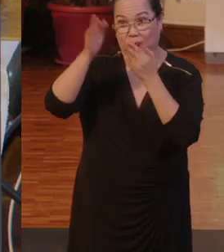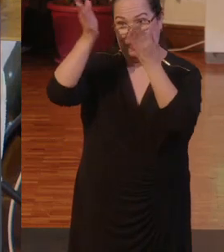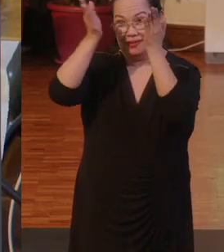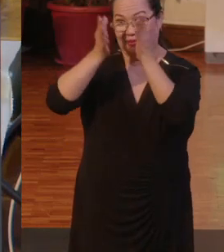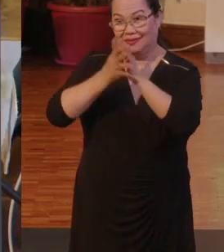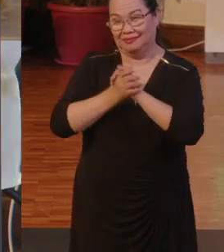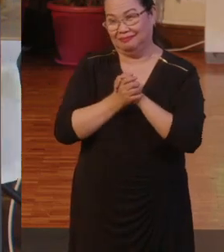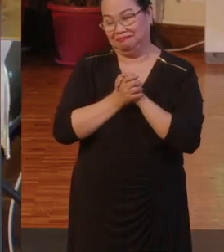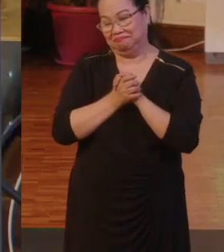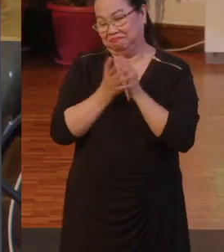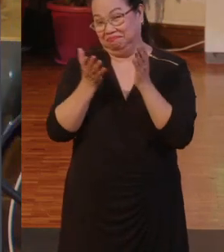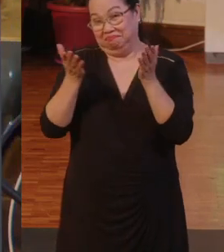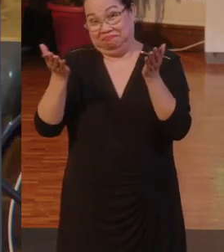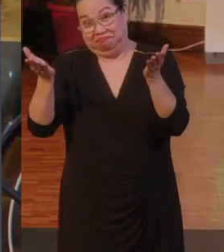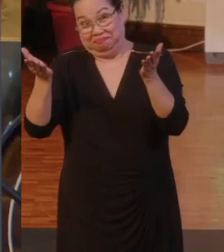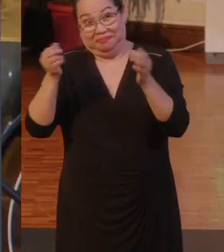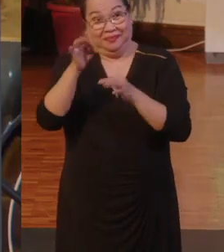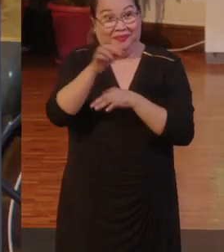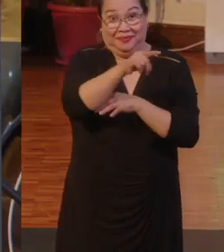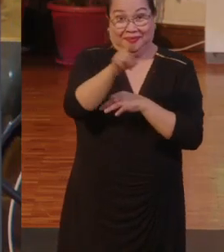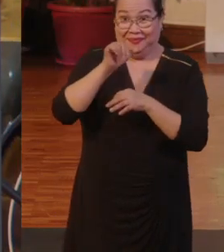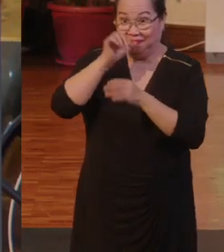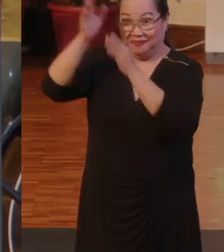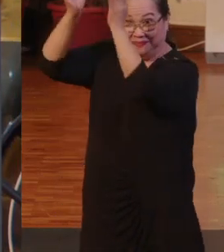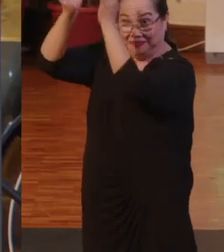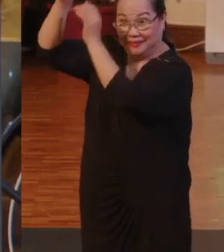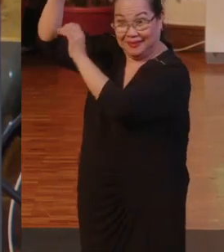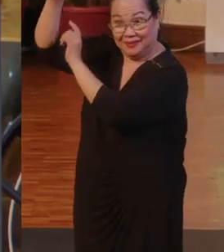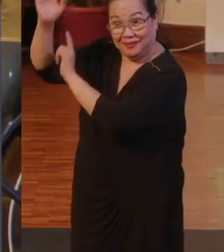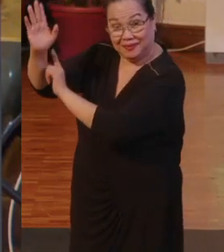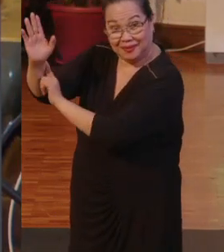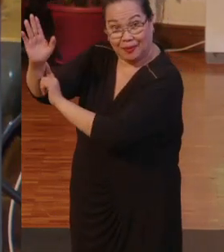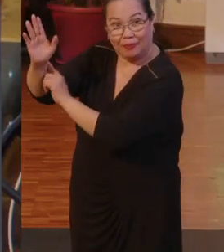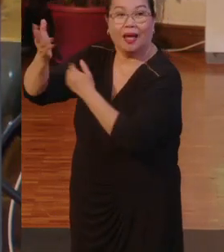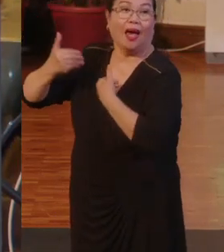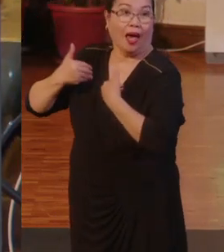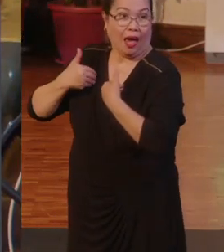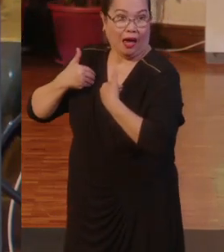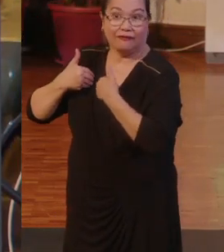na magreklamo ka, dapat magpasalamat ka.